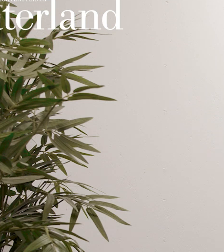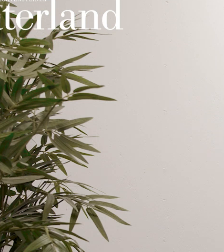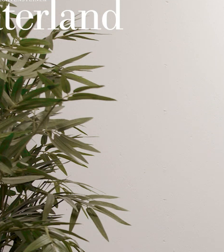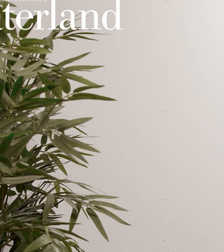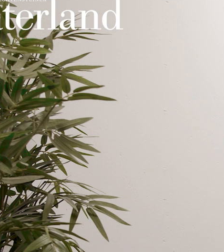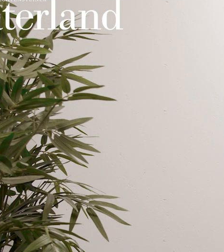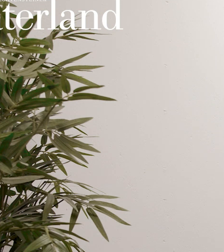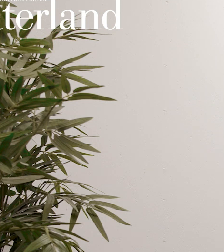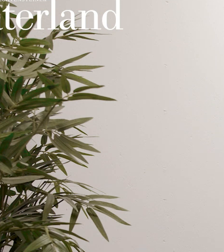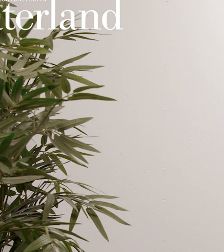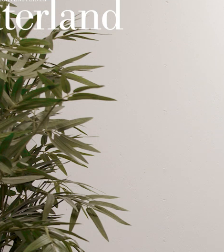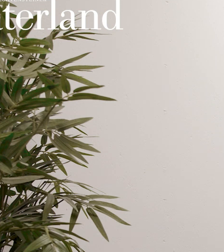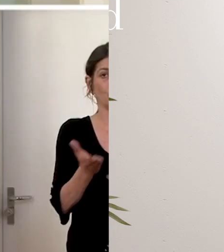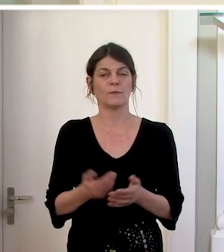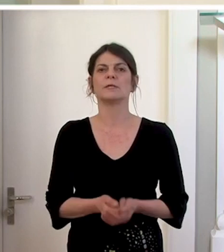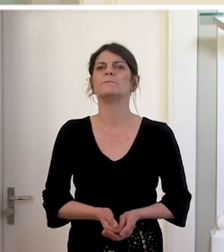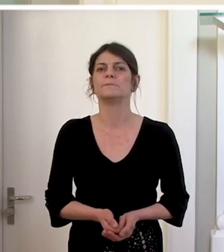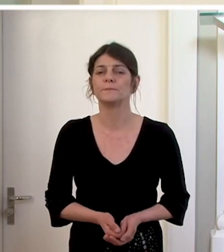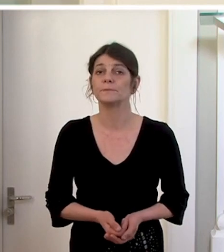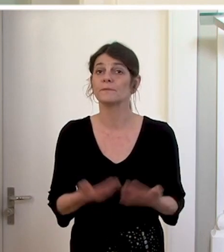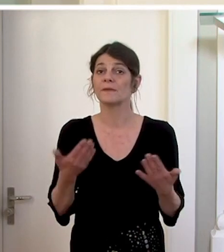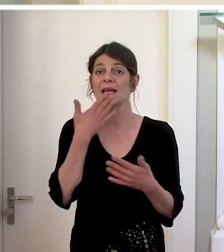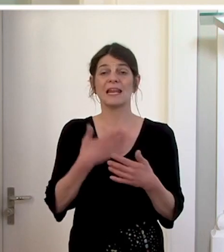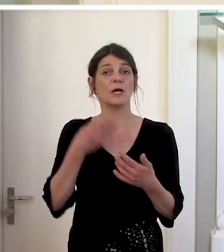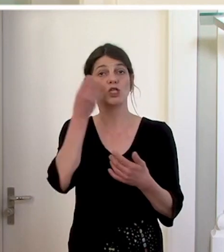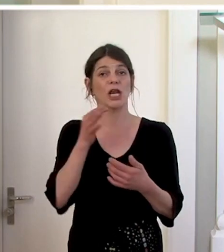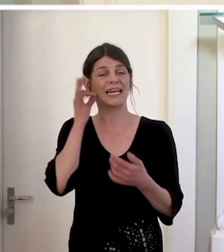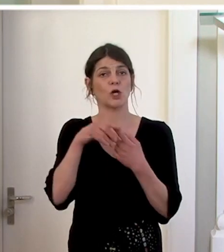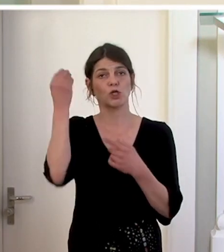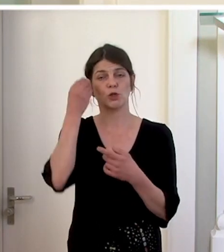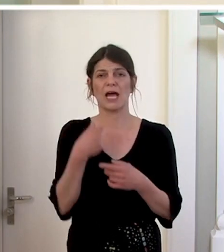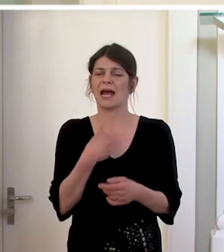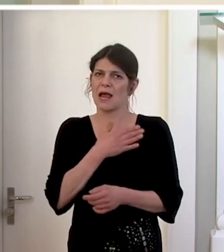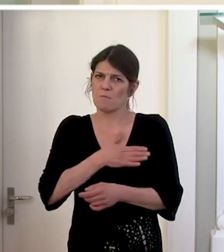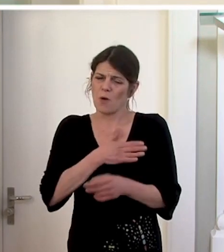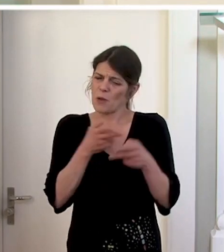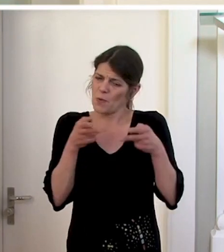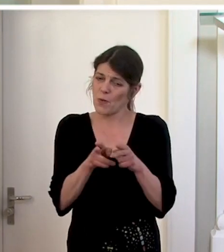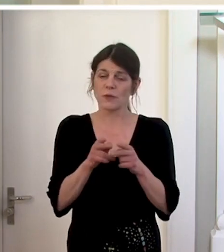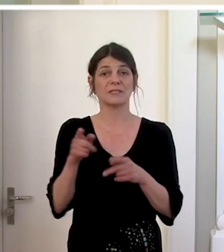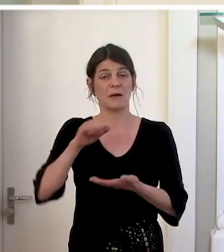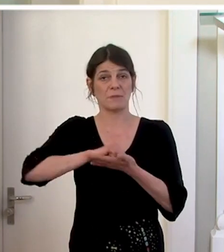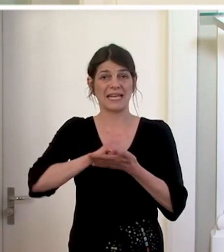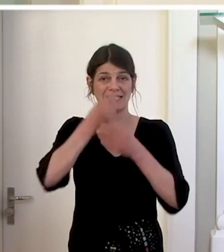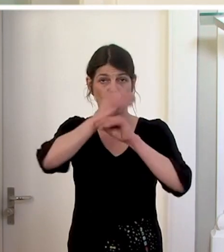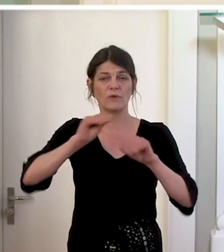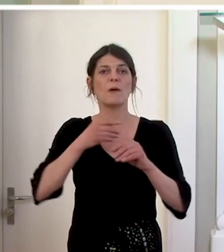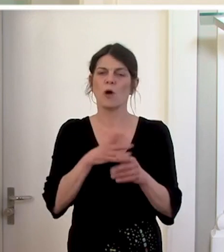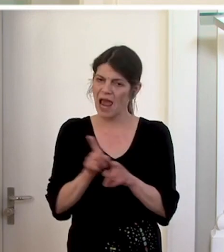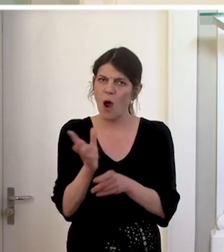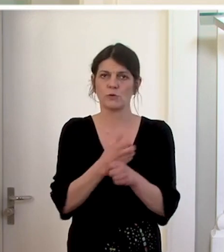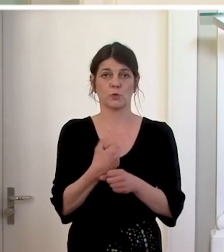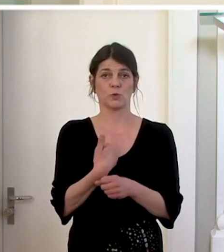hat ihr aktueller richtet der b schülerinnen und schüler nicht ganz kurz die pressekonferenz ohne